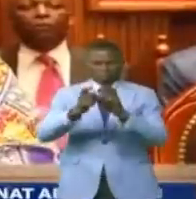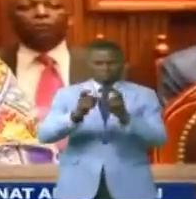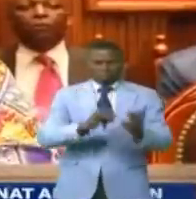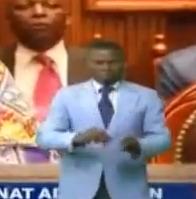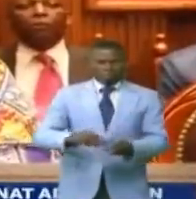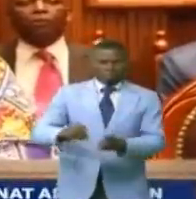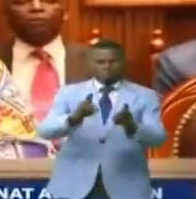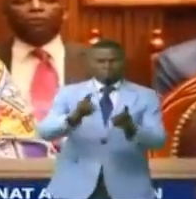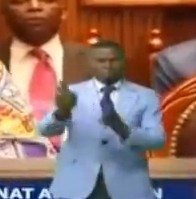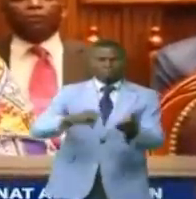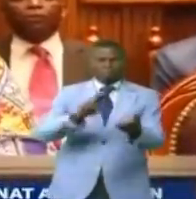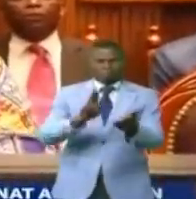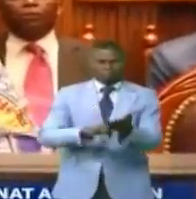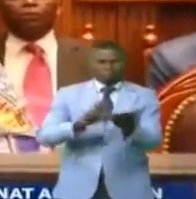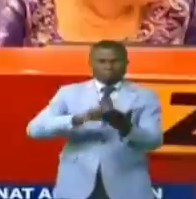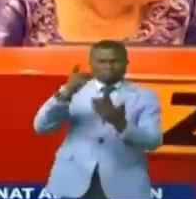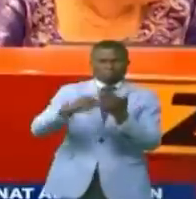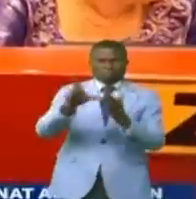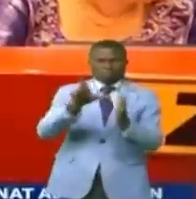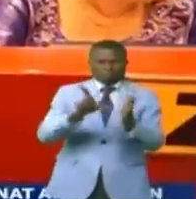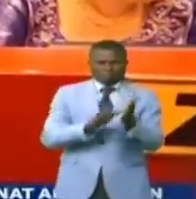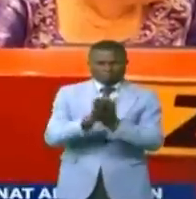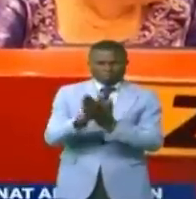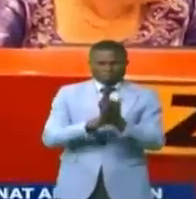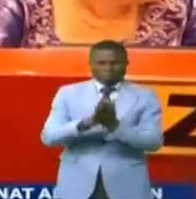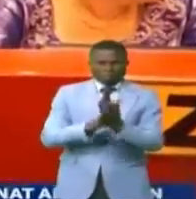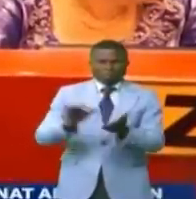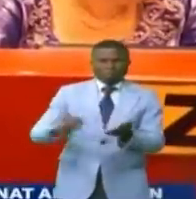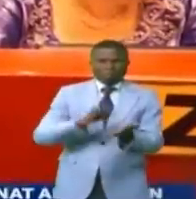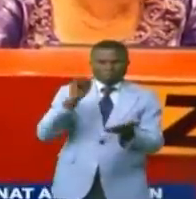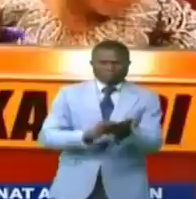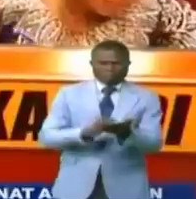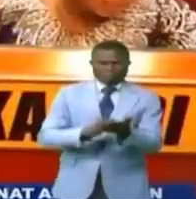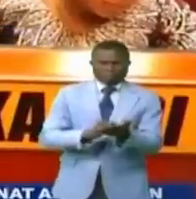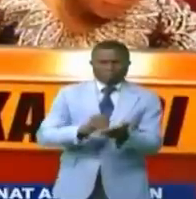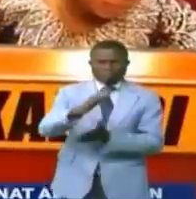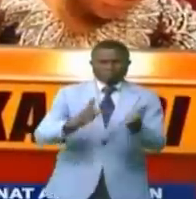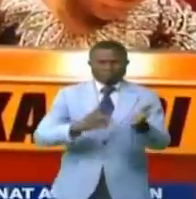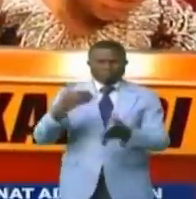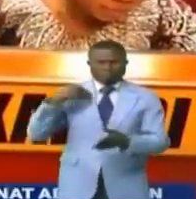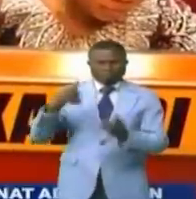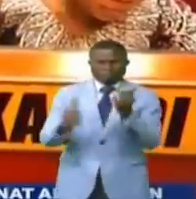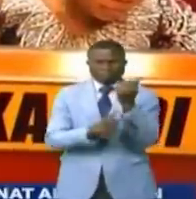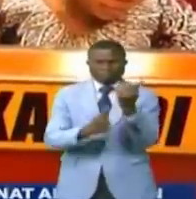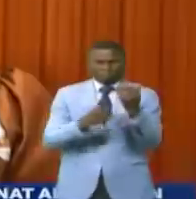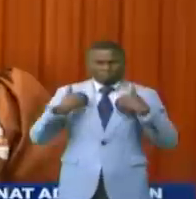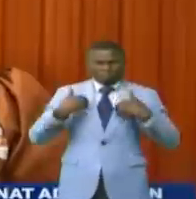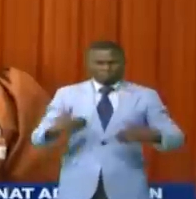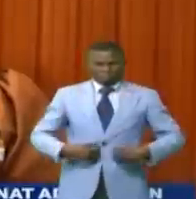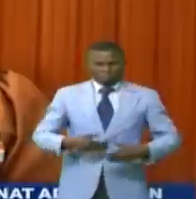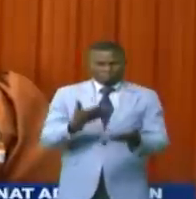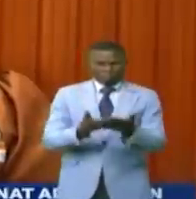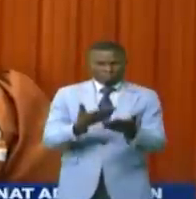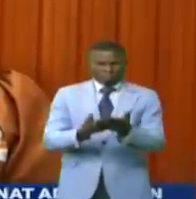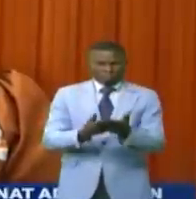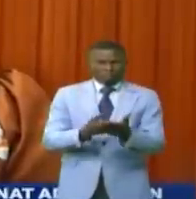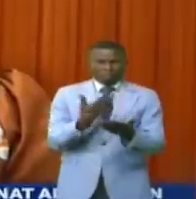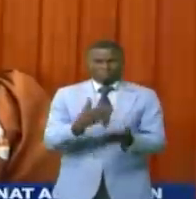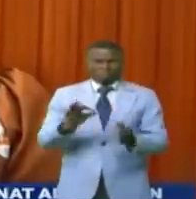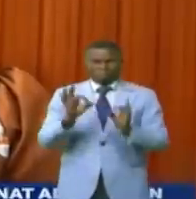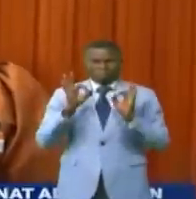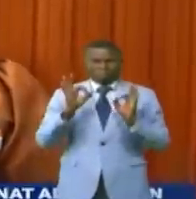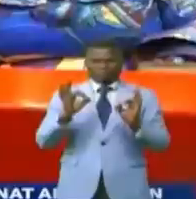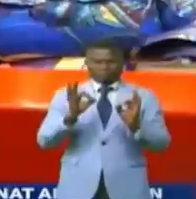procédures fiscales, le projet de loi relatif à l'impôt sur le revenu des personnes physiques. Ce sont là les nouvelles matières